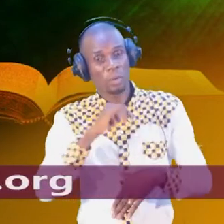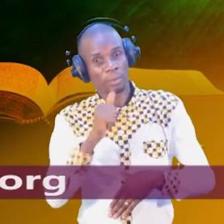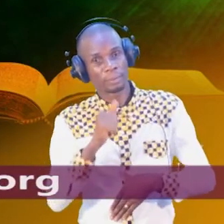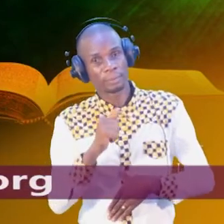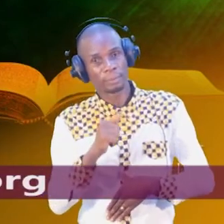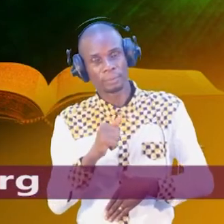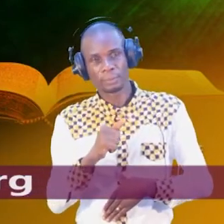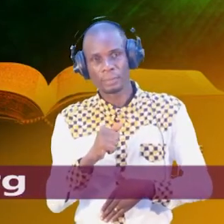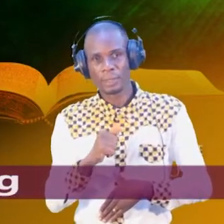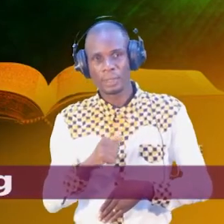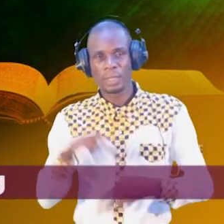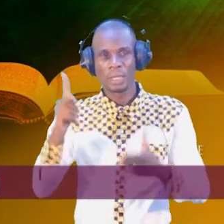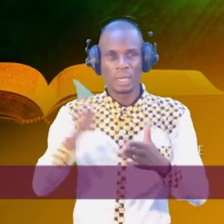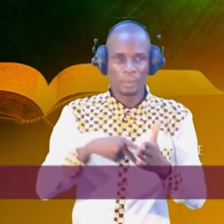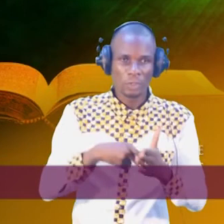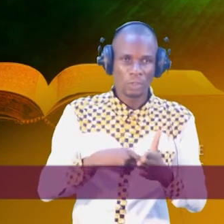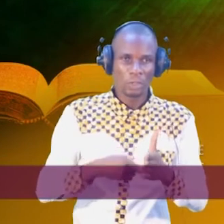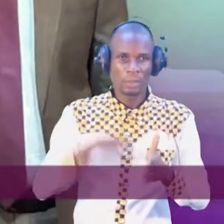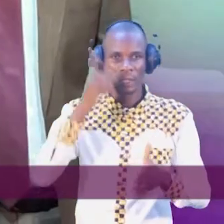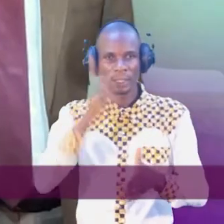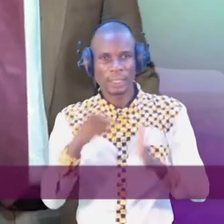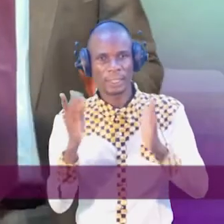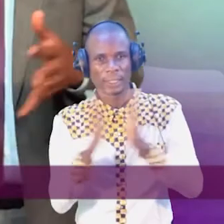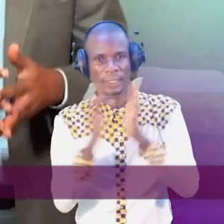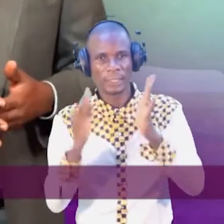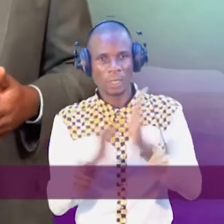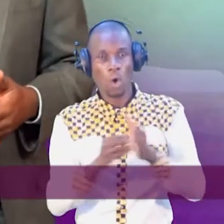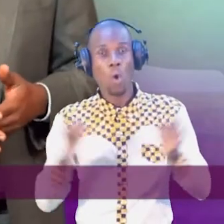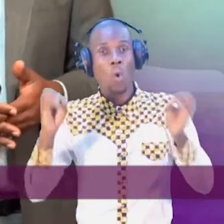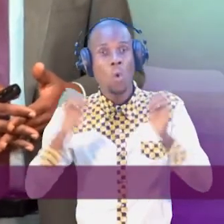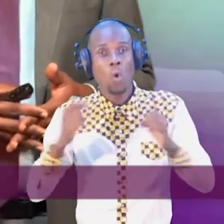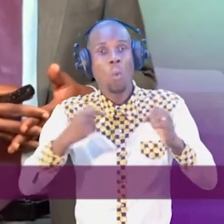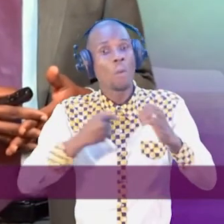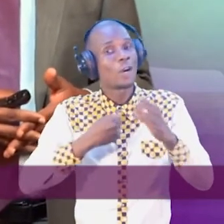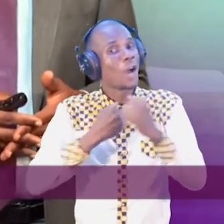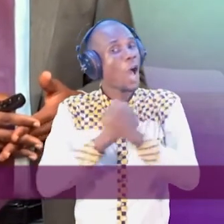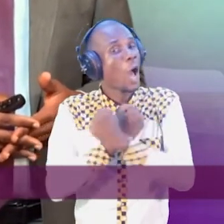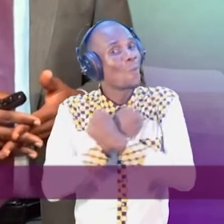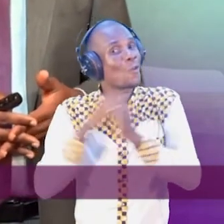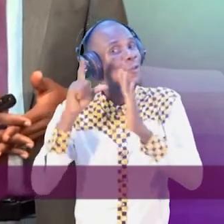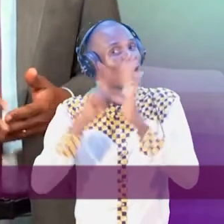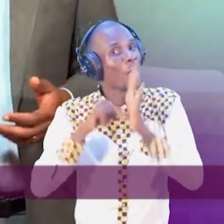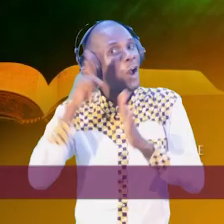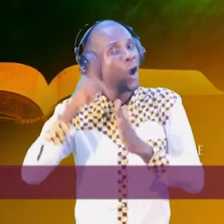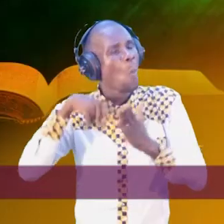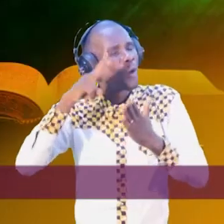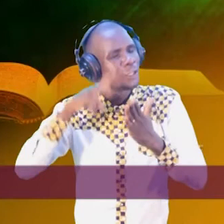mozindo mpe eloko moko te ekoya kobundisa bango. Na kati kaka ya psom